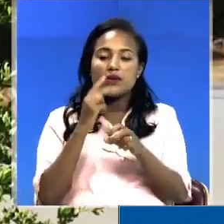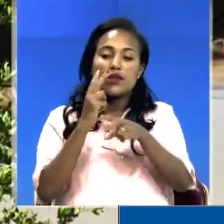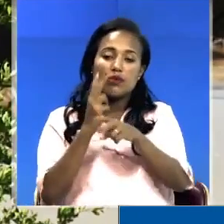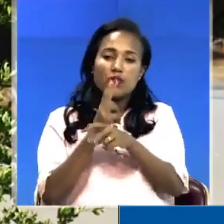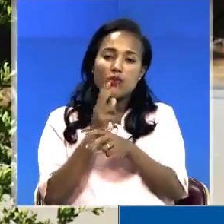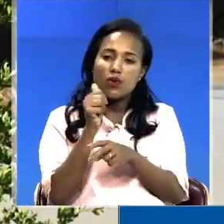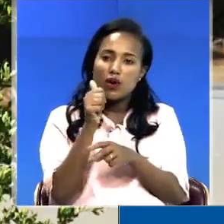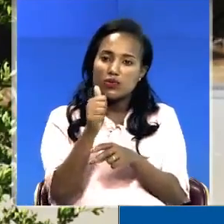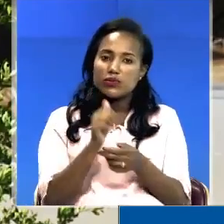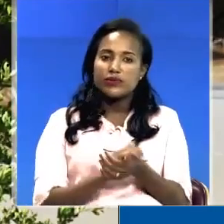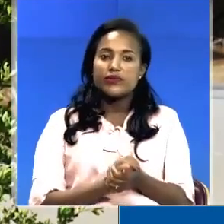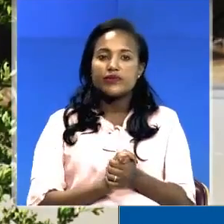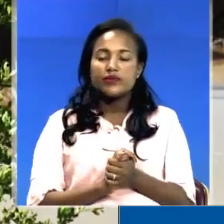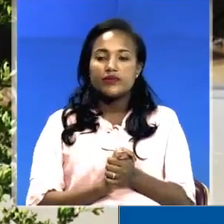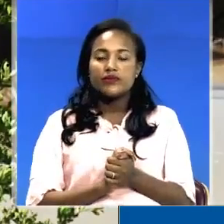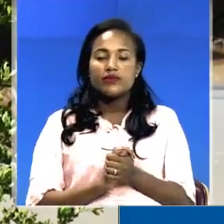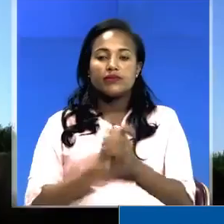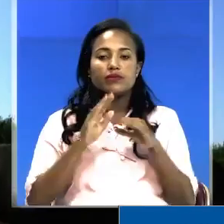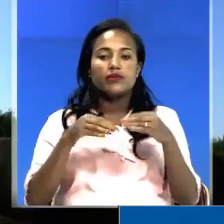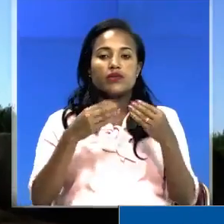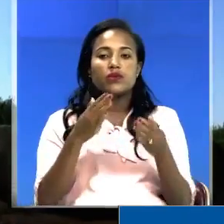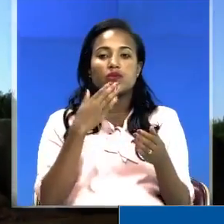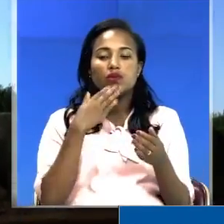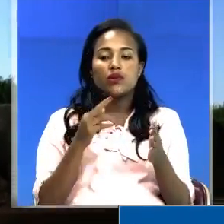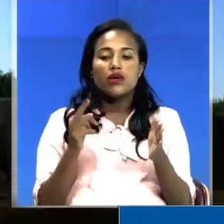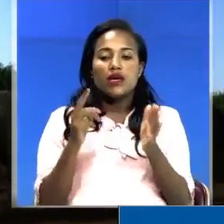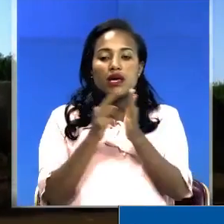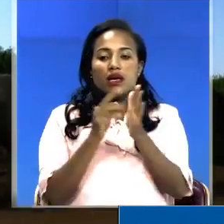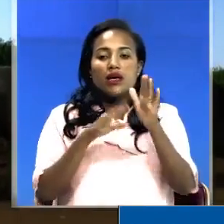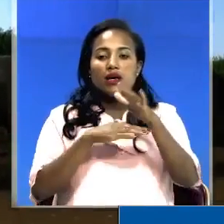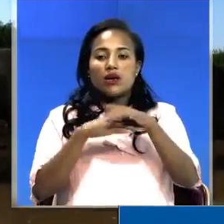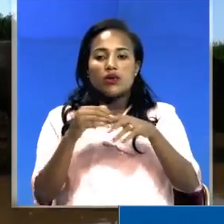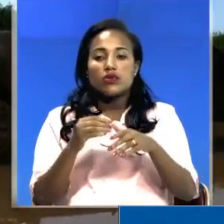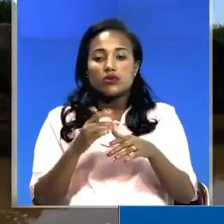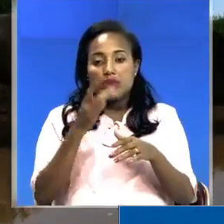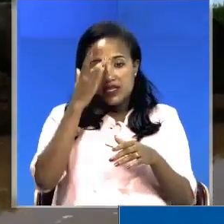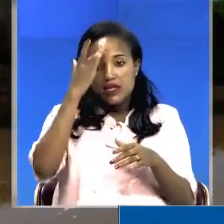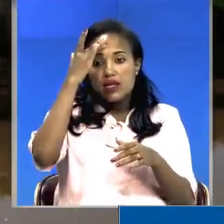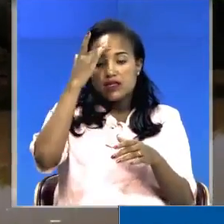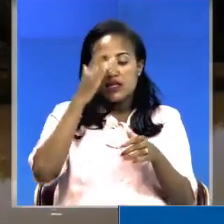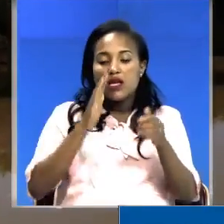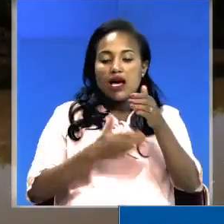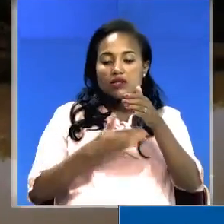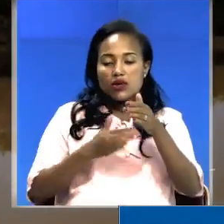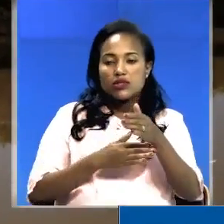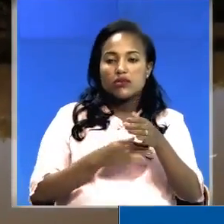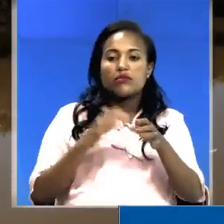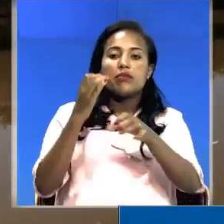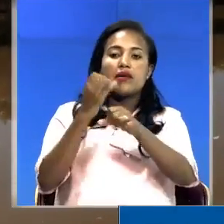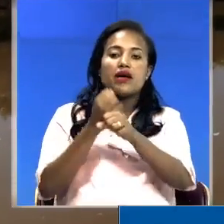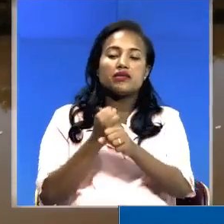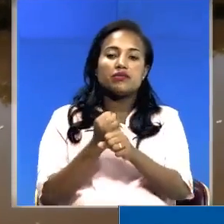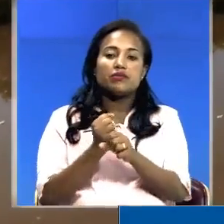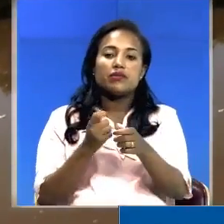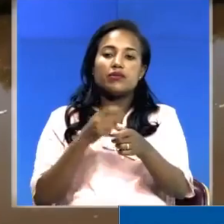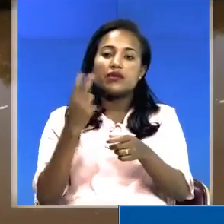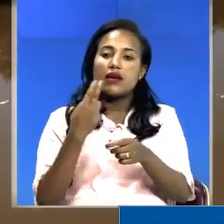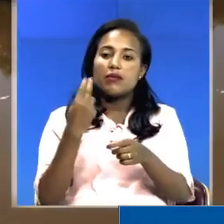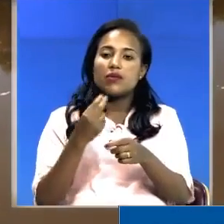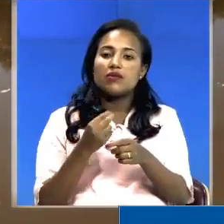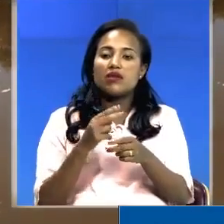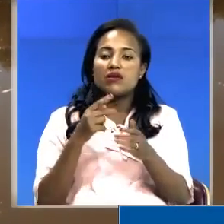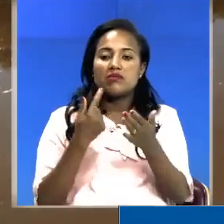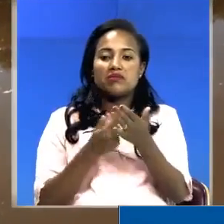የሆነ እንት ቢሰጣ አሪፍ ይላል። ህገወጥ አስጋሪዎች በግዴለሽነት አሳዎችን በሚራቡበት ጊዜ ማውጣት ለተጠቃሚውም ለአስጋሪውም ፋይዳ ቢስ